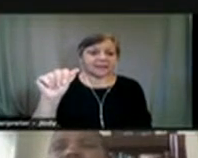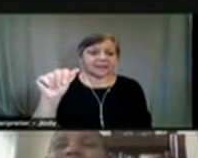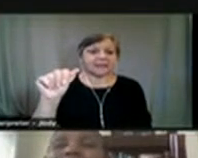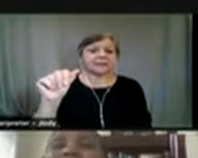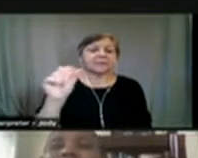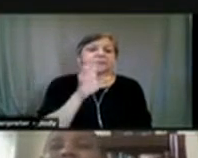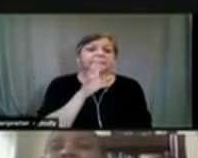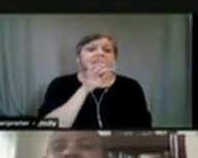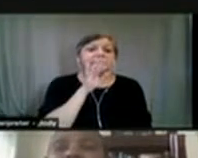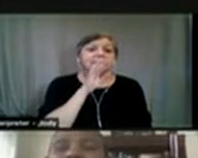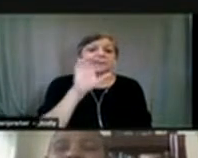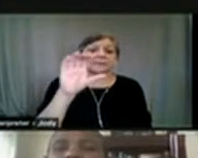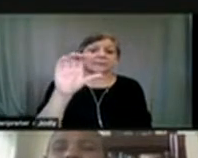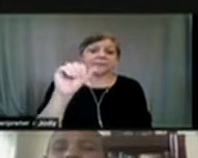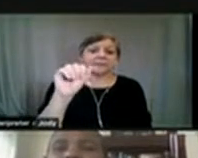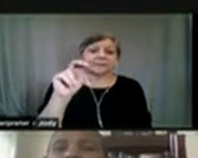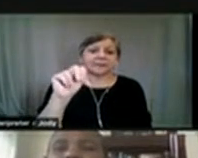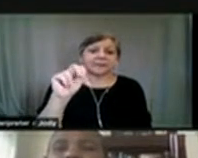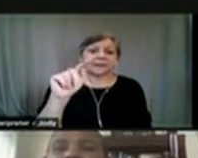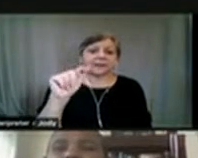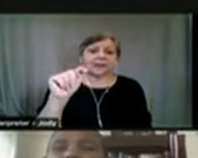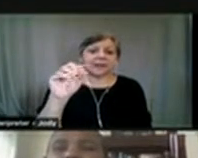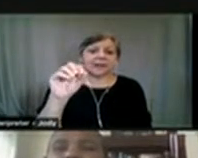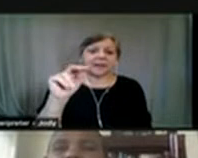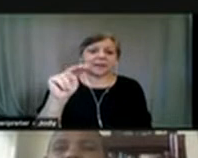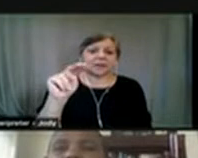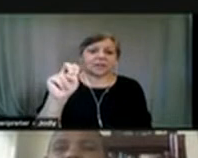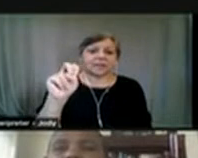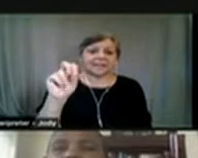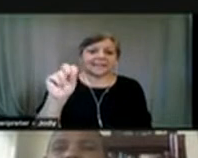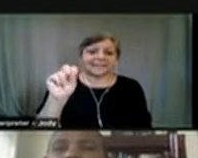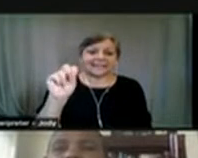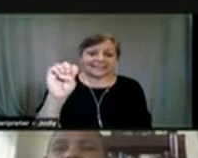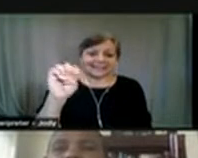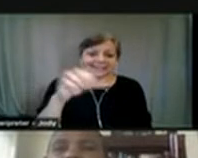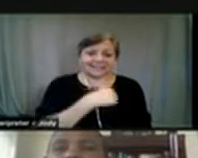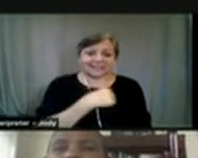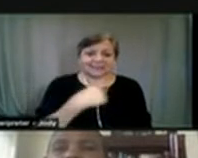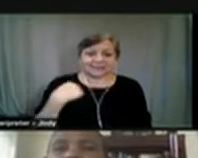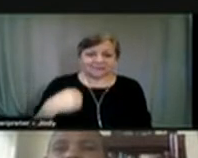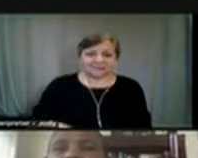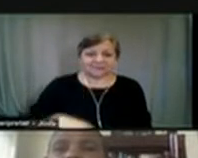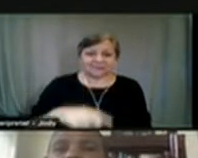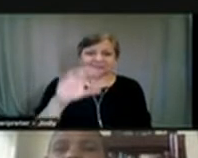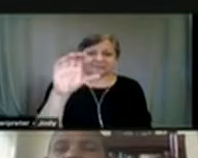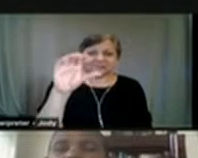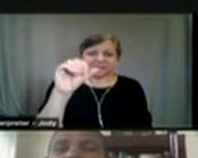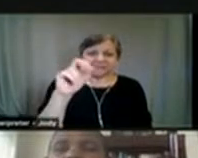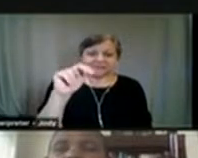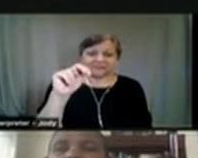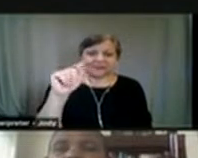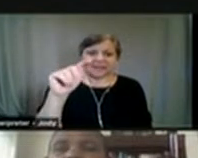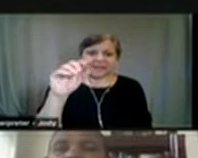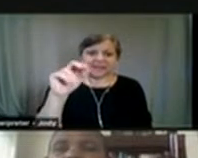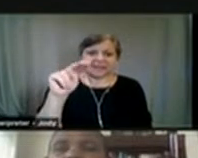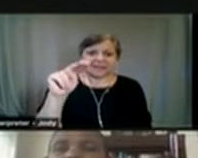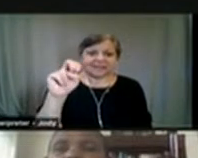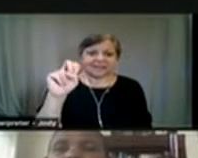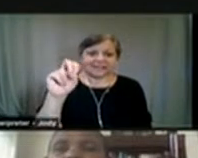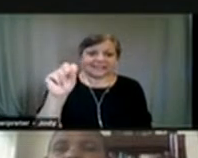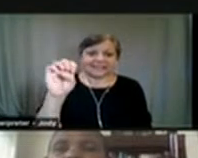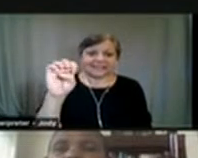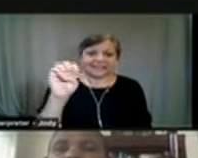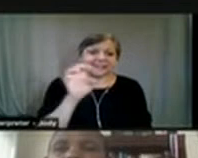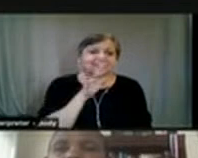evening, everyone. I'm Anna. I'm your Cantonese interpreter for the meeting tonight. 大家好，我 Anna， 我系你今晚嘅广东话同步翻译。我哋来